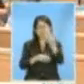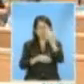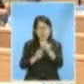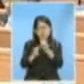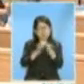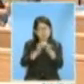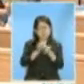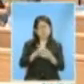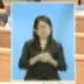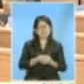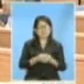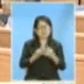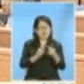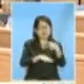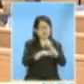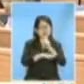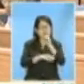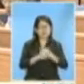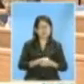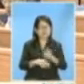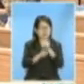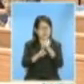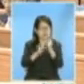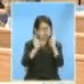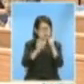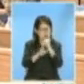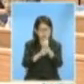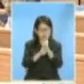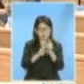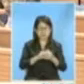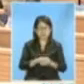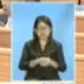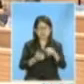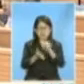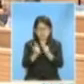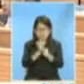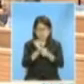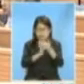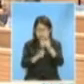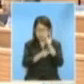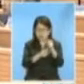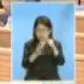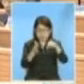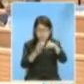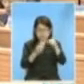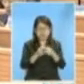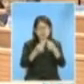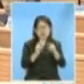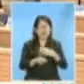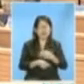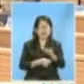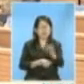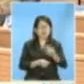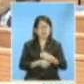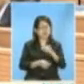ซึ่งก็จะบอกว่าให้พูดตามเฉพาะที่แปลไว้ตรงนั้นเนี่ยไม่อย่างนั้นเนี่ยท่านให้สมาชิกทุกท่านเนี่ยลุกขึ้น